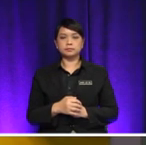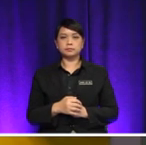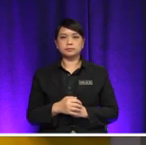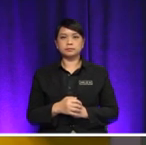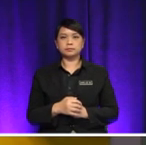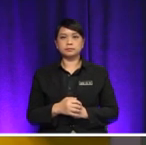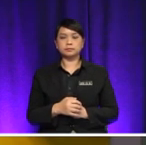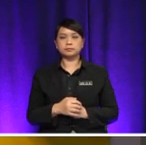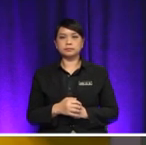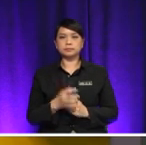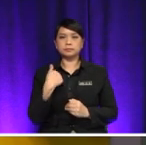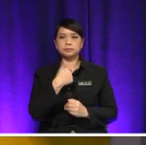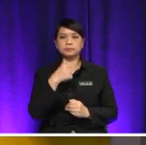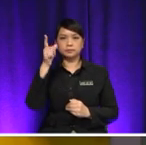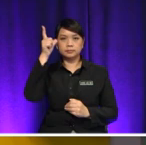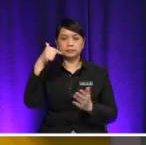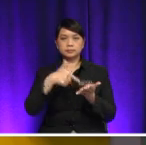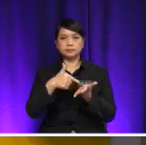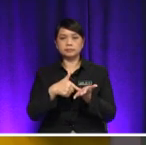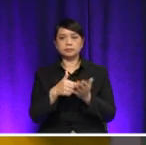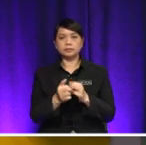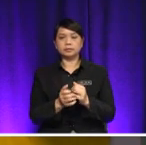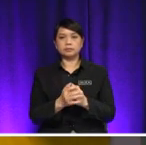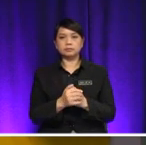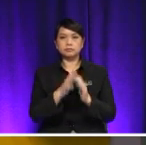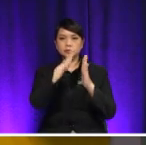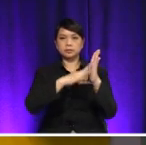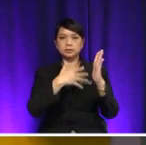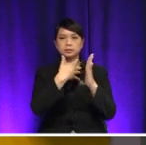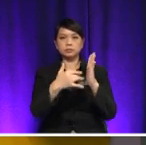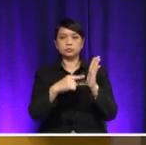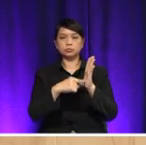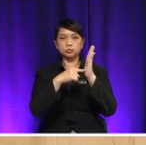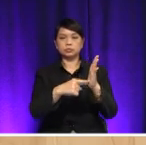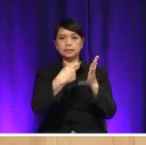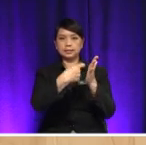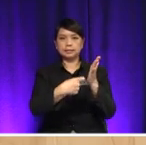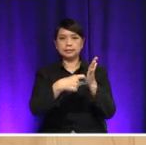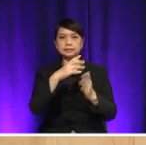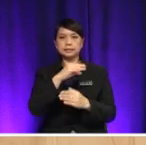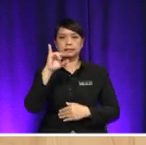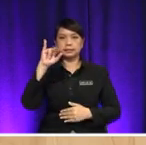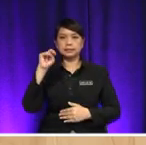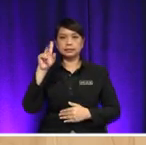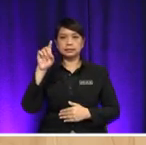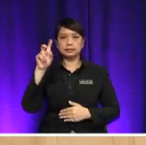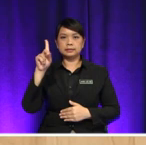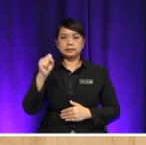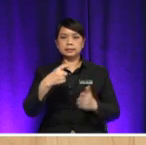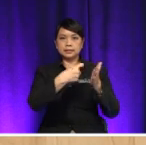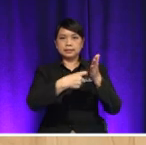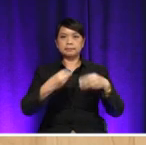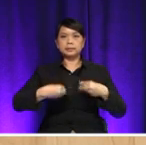Oke kita tengok contoh soal Lan Oke jadwal menunjukkan harga dan indeks harga bagi 3 jenis bahan